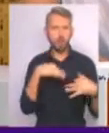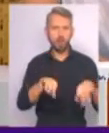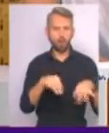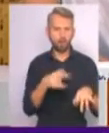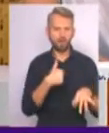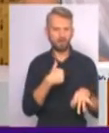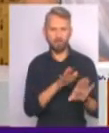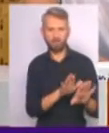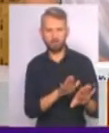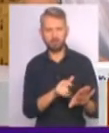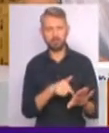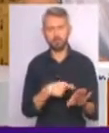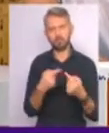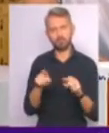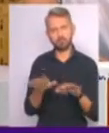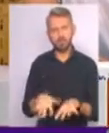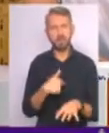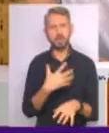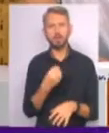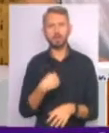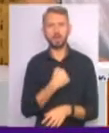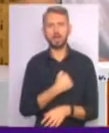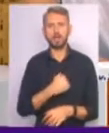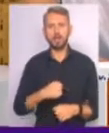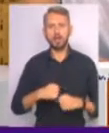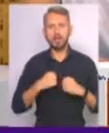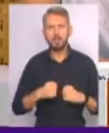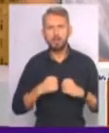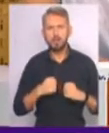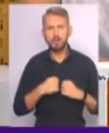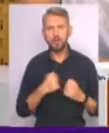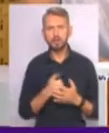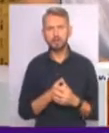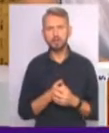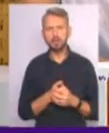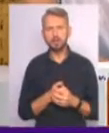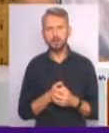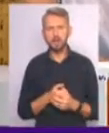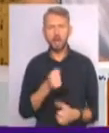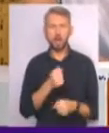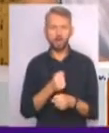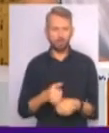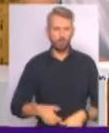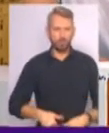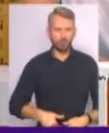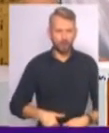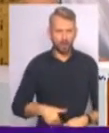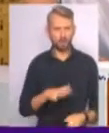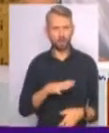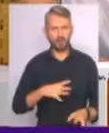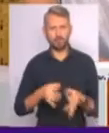уникати. І ще одне дуже важливо, я намагаюся їсти все по мірі можливості, хоча є розгрузочні періоди,